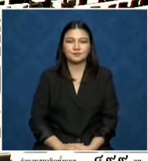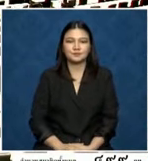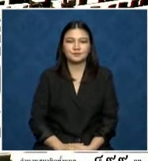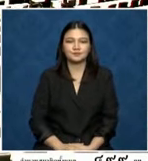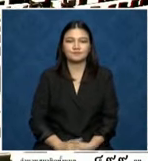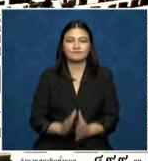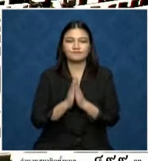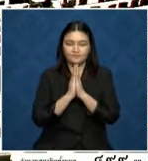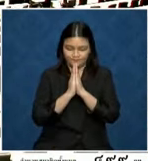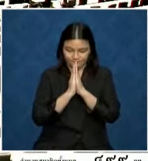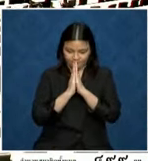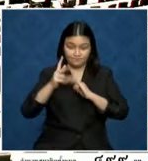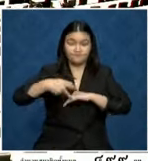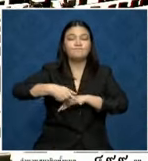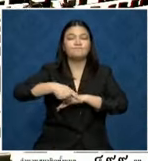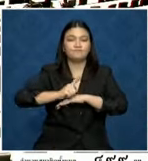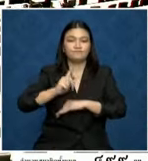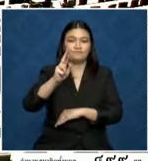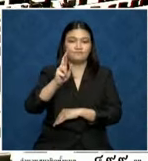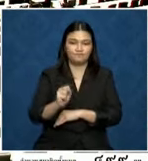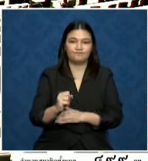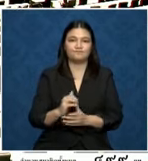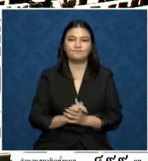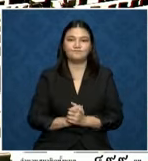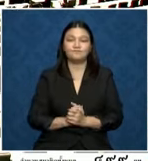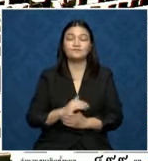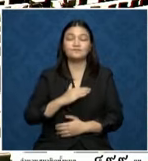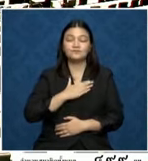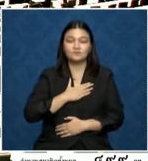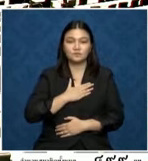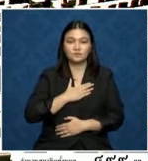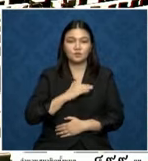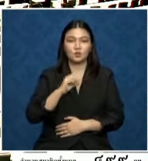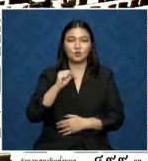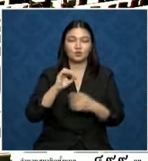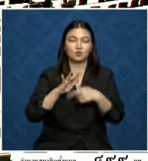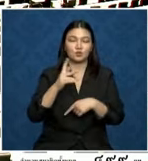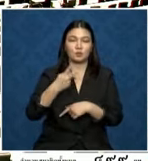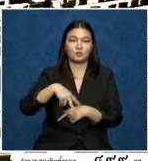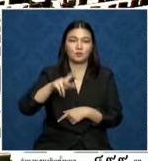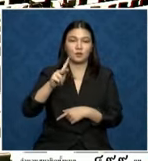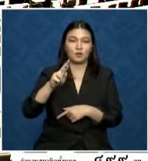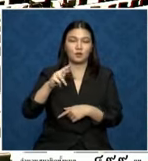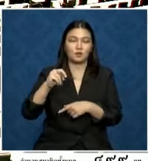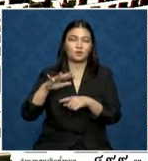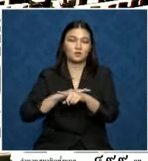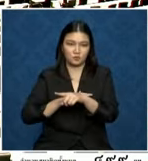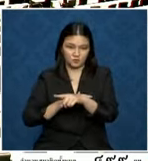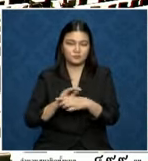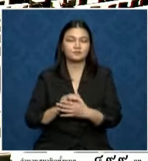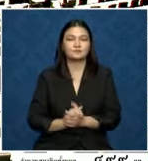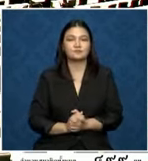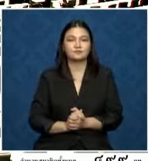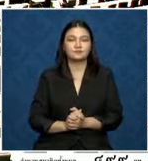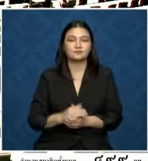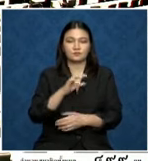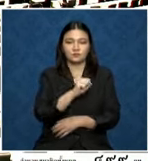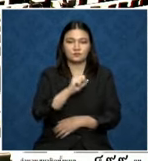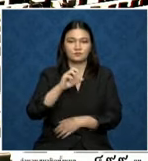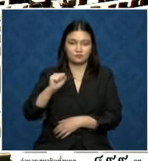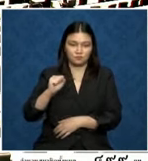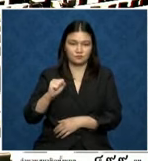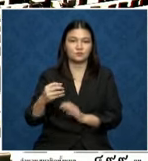เรียนท่านประธานสภาผู้แทนราษฎรที่เคารพกับผมนายสุภกรตันติไพบูลย์ธนะผู้แทนราษฎรเขต22สวน